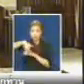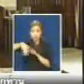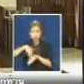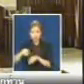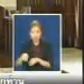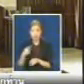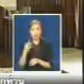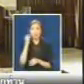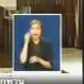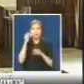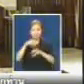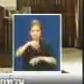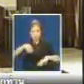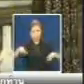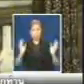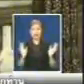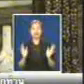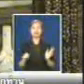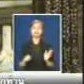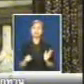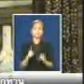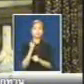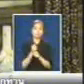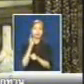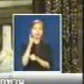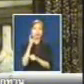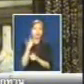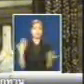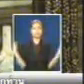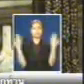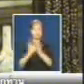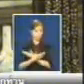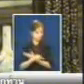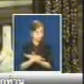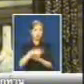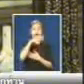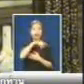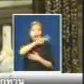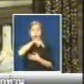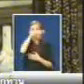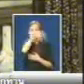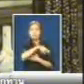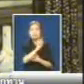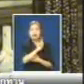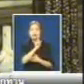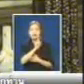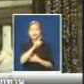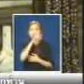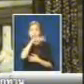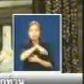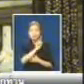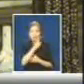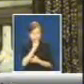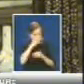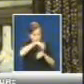ทางนี้นะคะนายกรัฐมนตรีก็จะเดินทางไปติดตามการแก้ปัญหาน้ำท่วมทั้งระบบนะคะในวันที่13ถึง17กุมภาพันธ์ตั้งแต่ภา